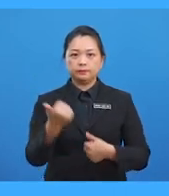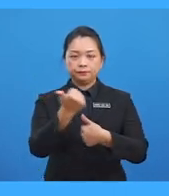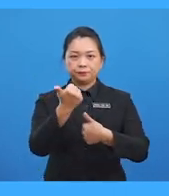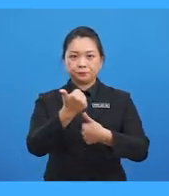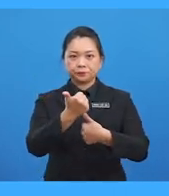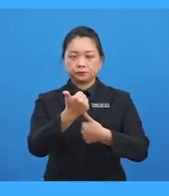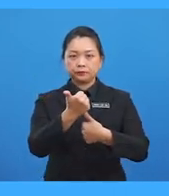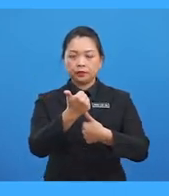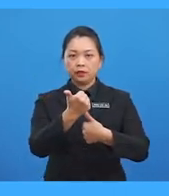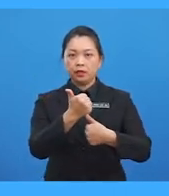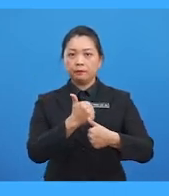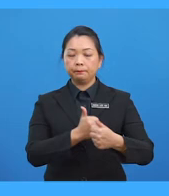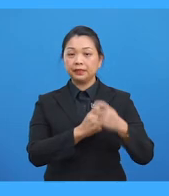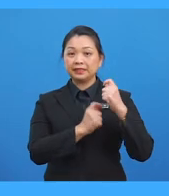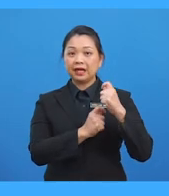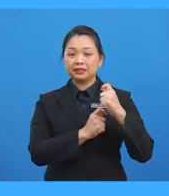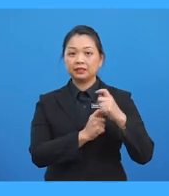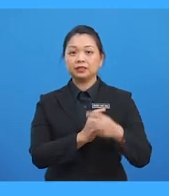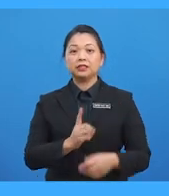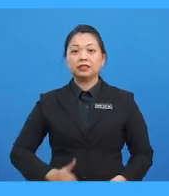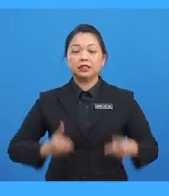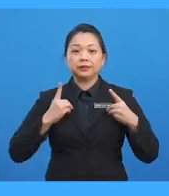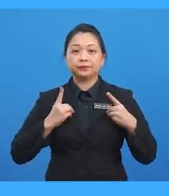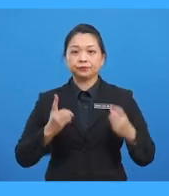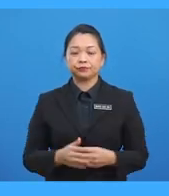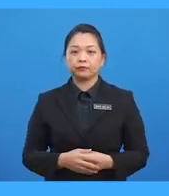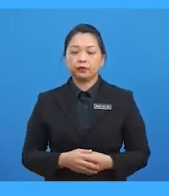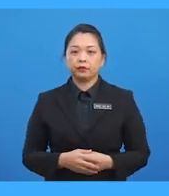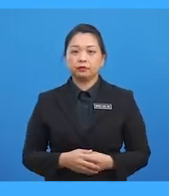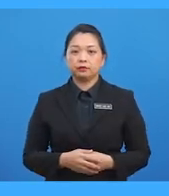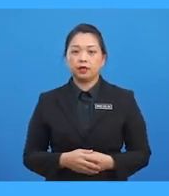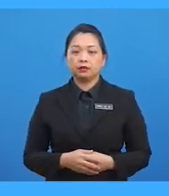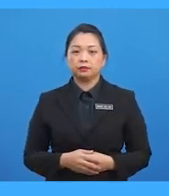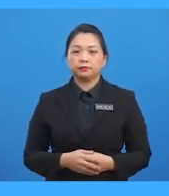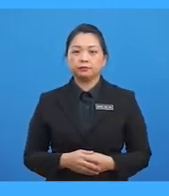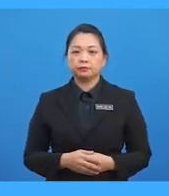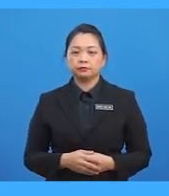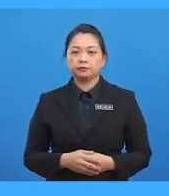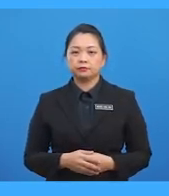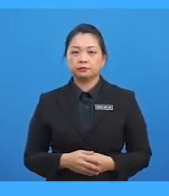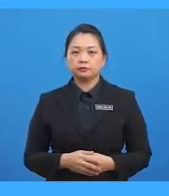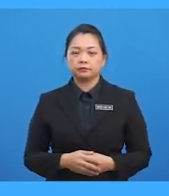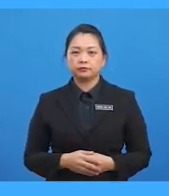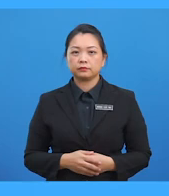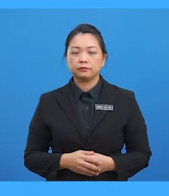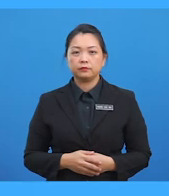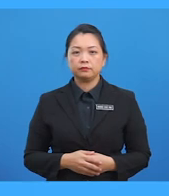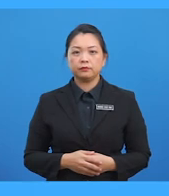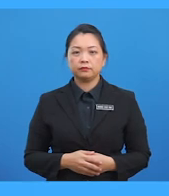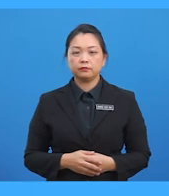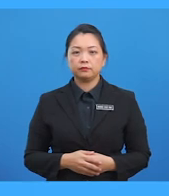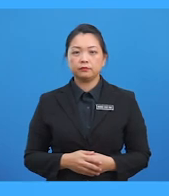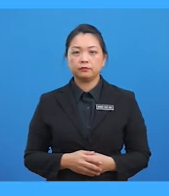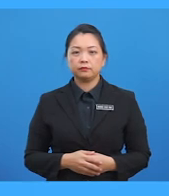Pertama, pertahanan diri. Pendaftaran harta intelek dikategorikan sebagai salah satu